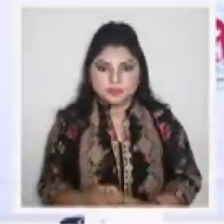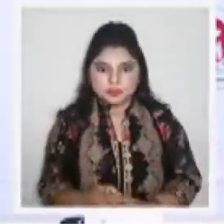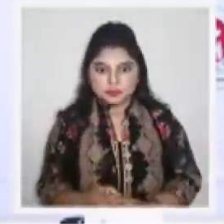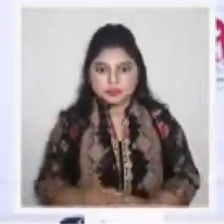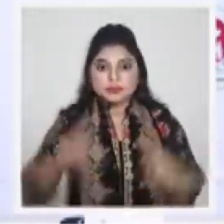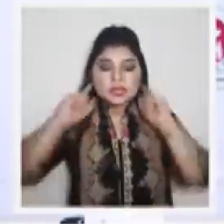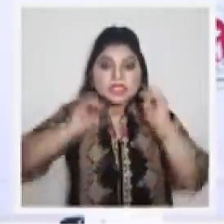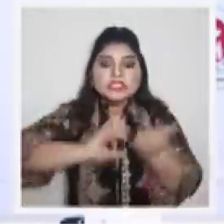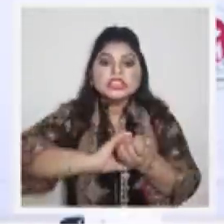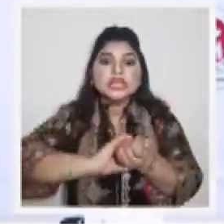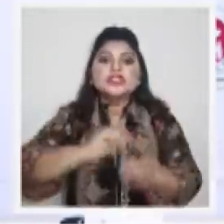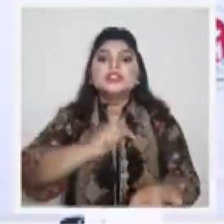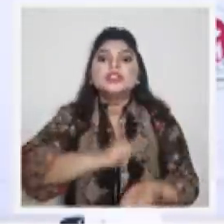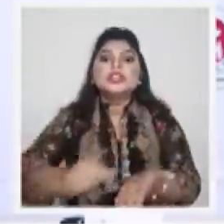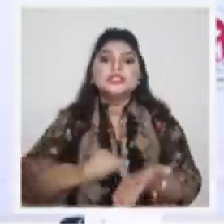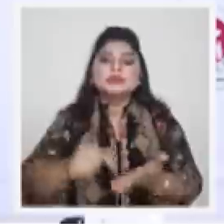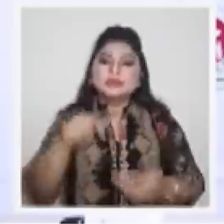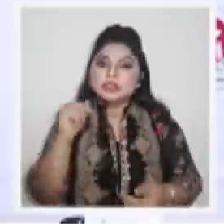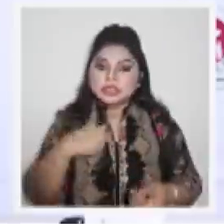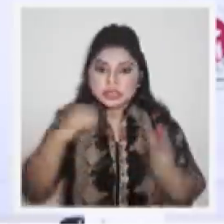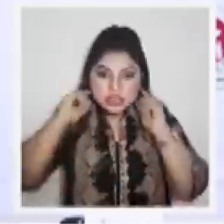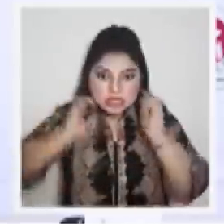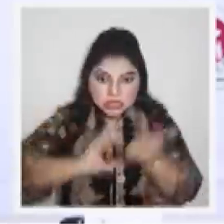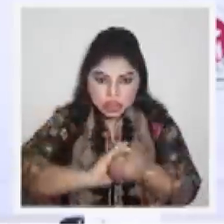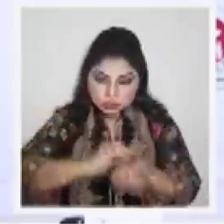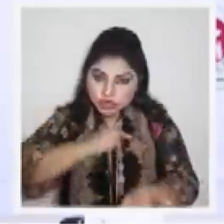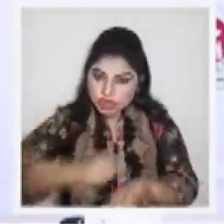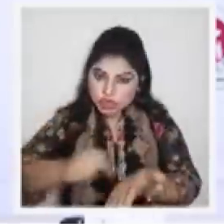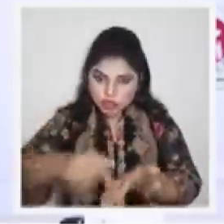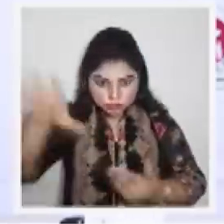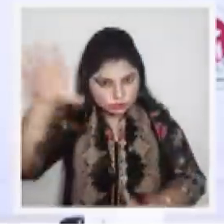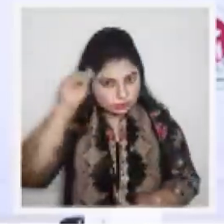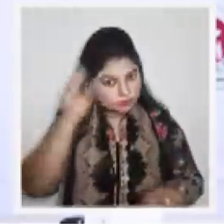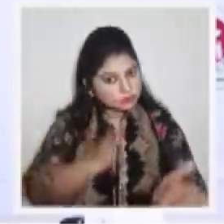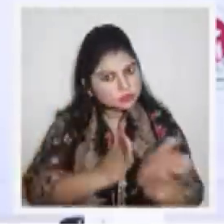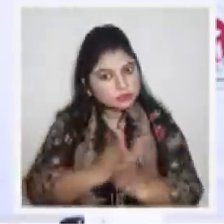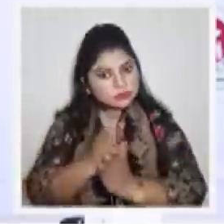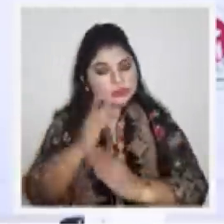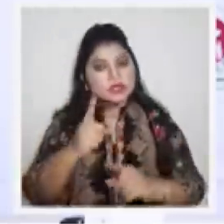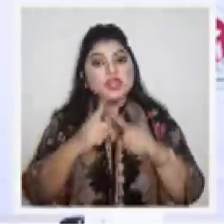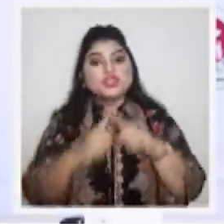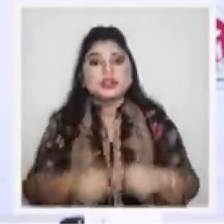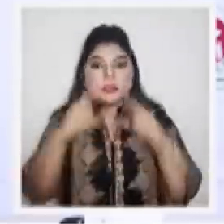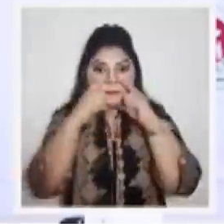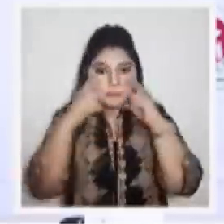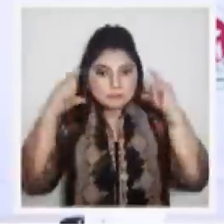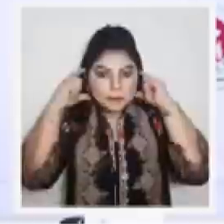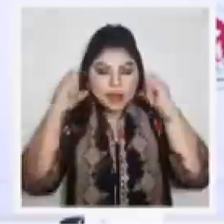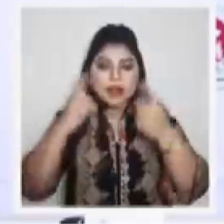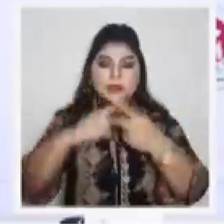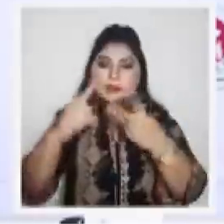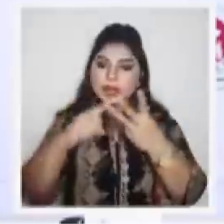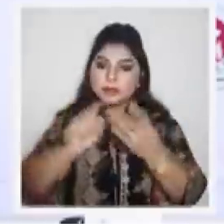আপনারা নমুনা পরীক্ষা করবেন এবং এই রোগ প্রতিরোধে সহায়তা করবেন। তাছাড়াও স্বাস্থ্যবিধি যেগুলো আমরা প্রতিনিয়ত বলি সেই